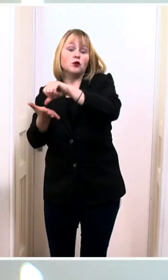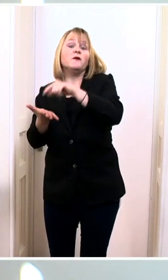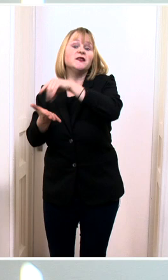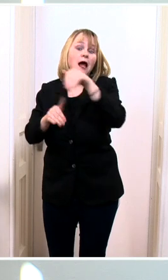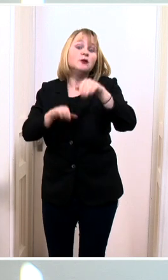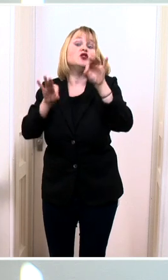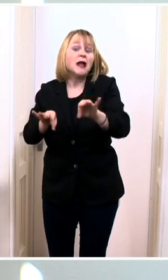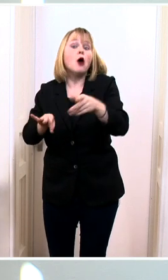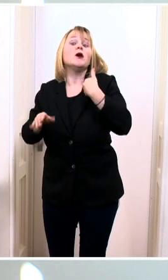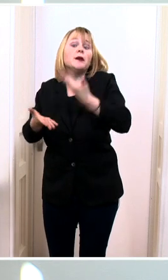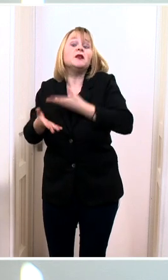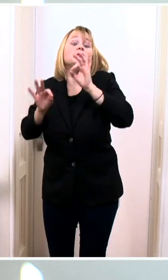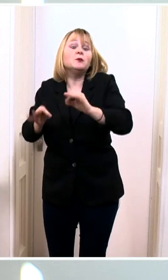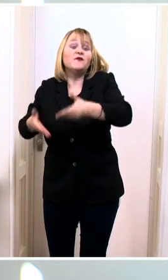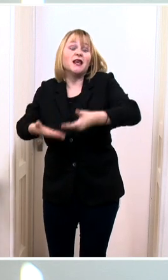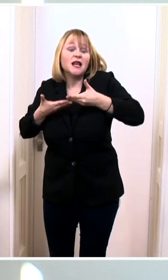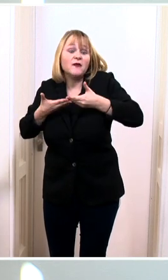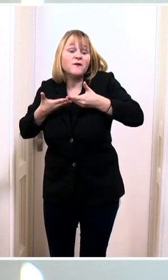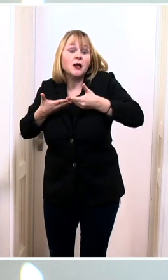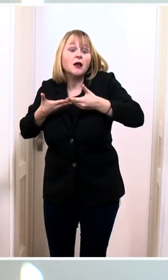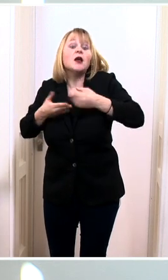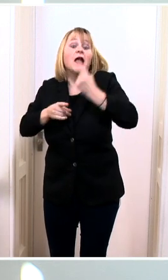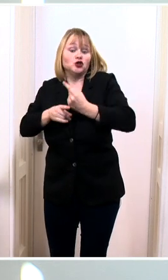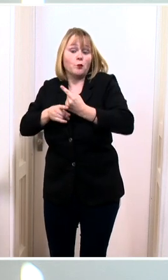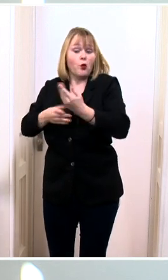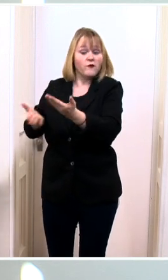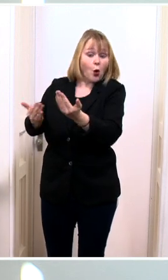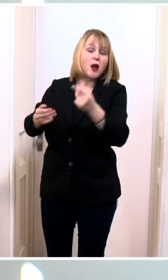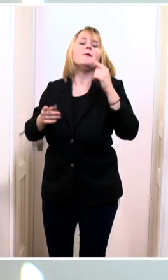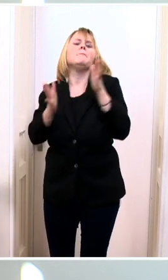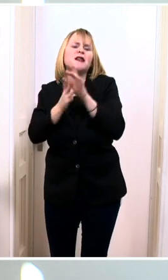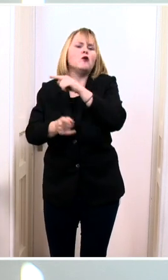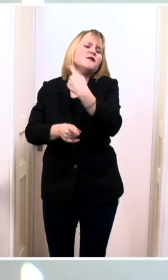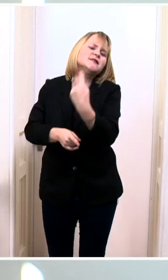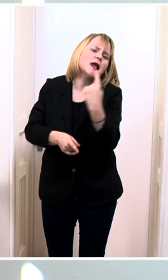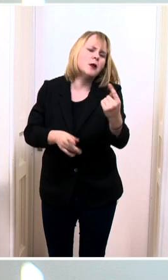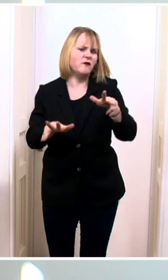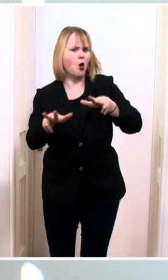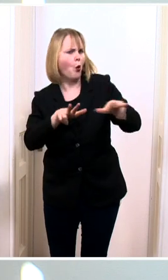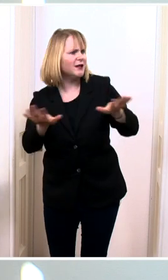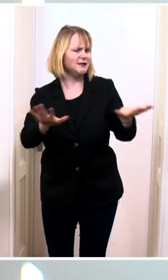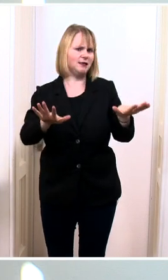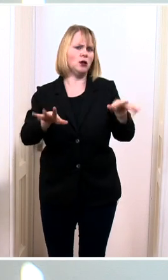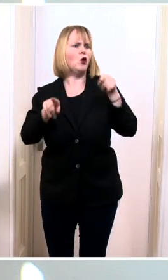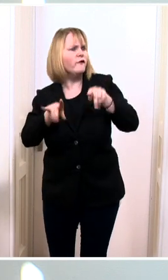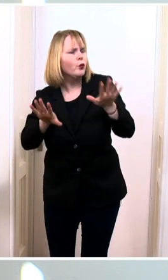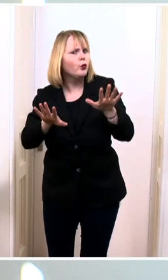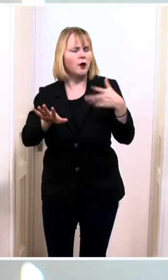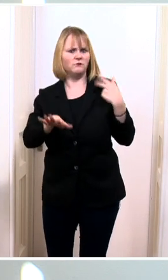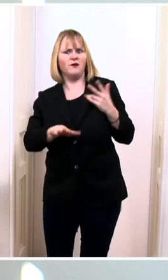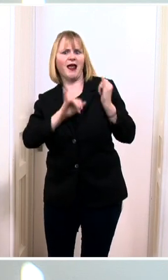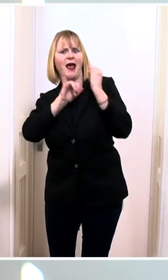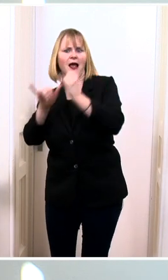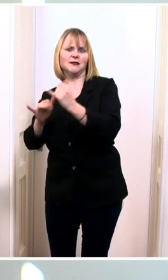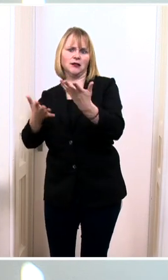aber in erster Linie bitte ich die Person darum, sich selbst darum zu kümmern, ihre Dinge zu organisieren.